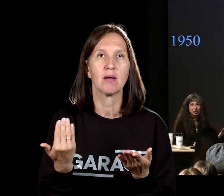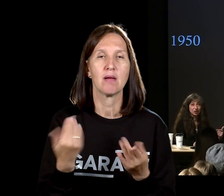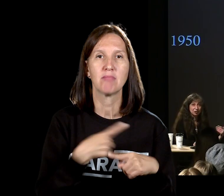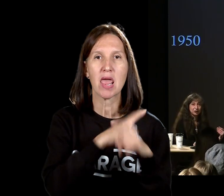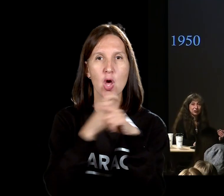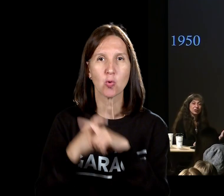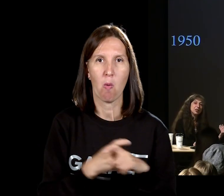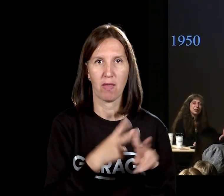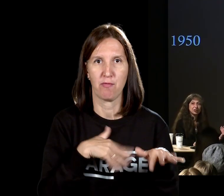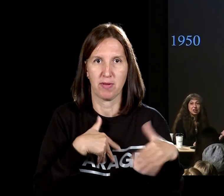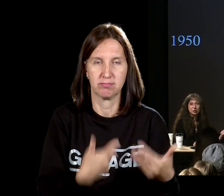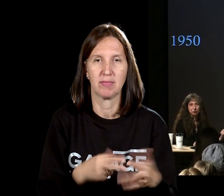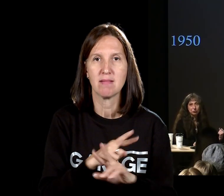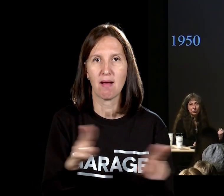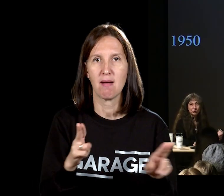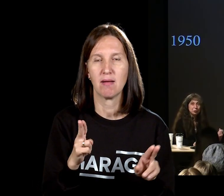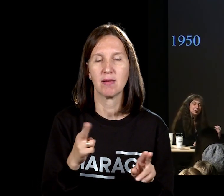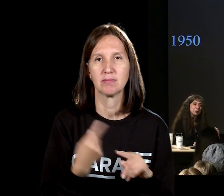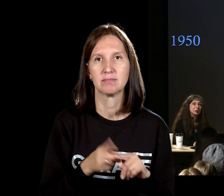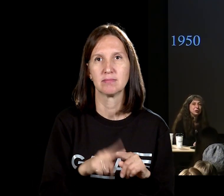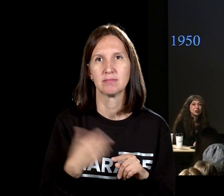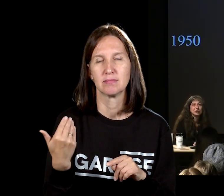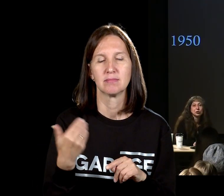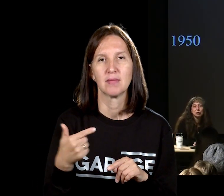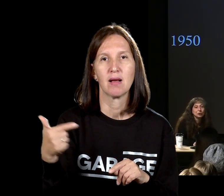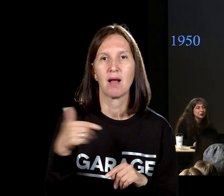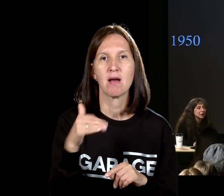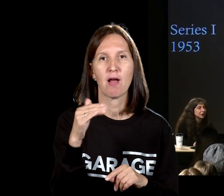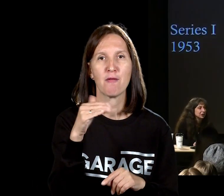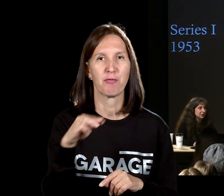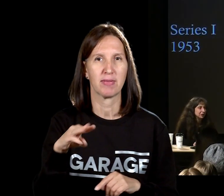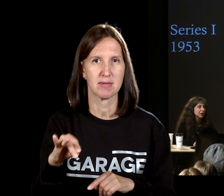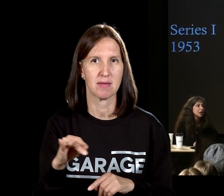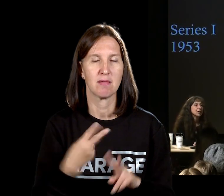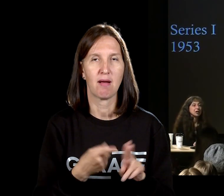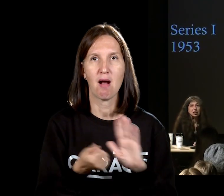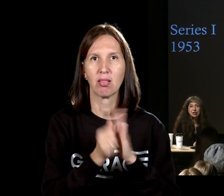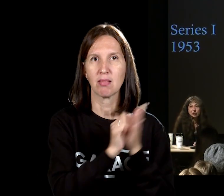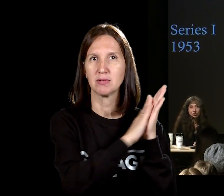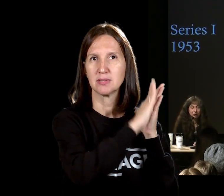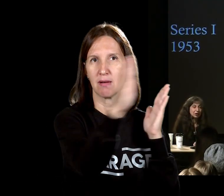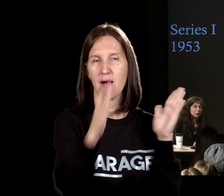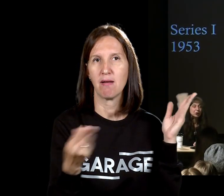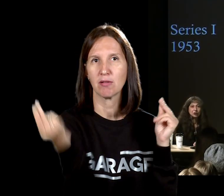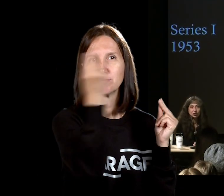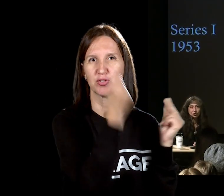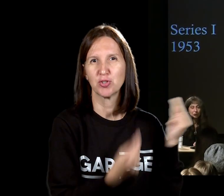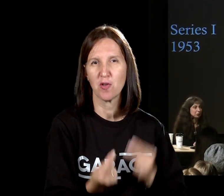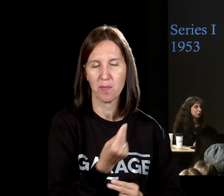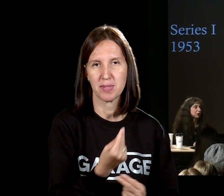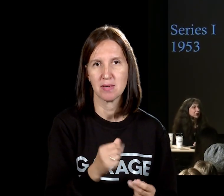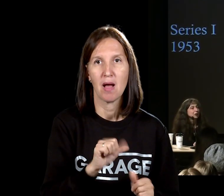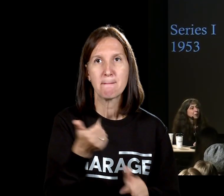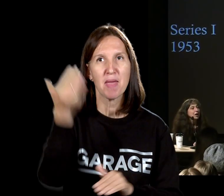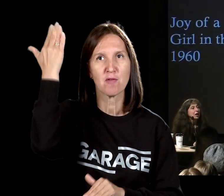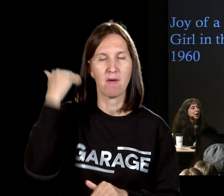и к граффити, и к некой наскальной первобытной живописи, первобытности, которая Миро всегда интересовала, и к таким вот